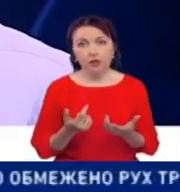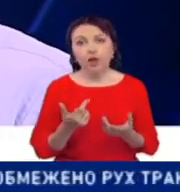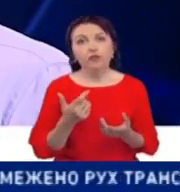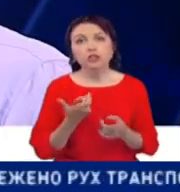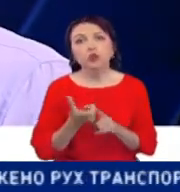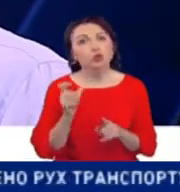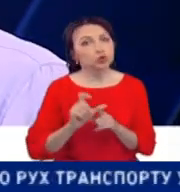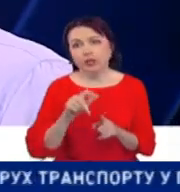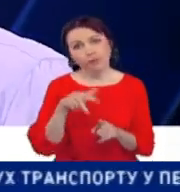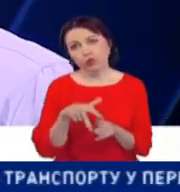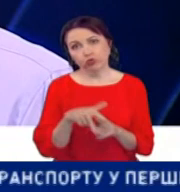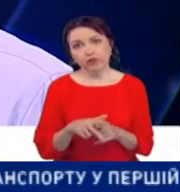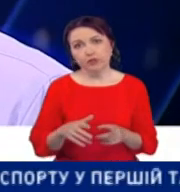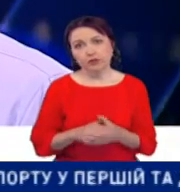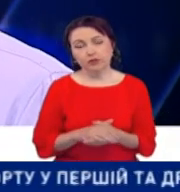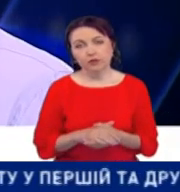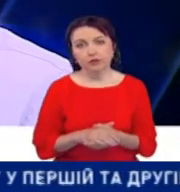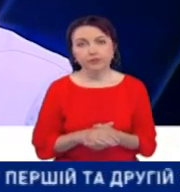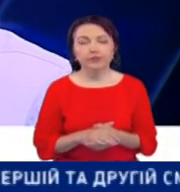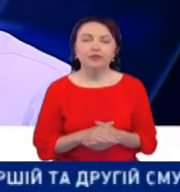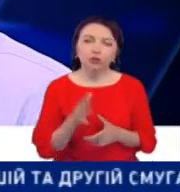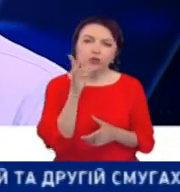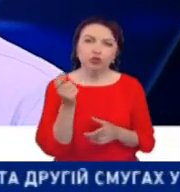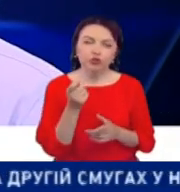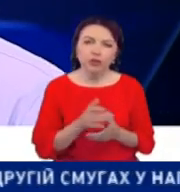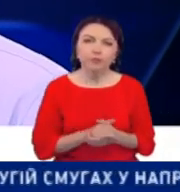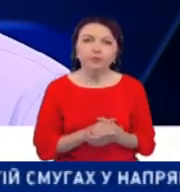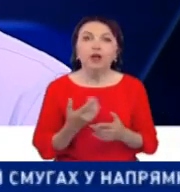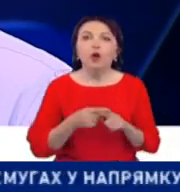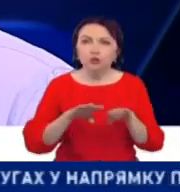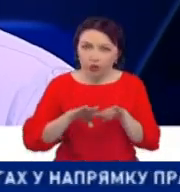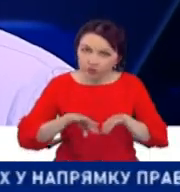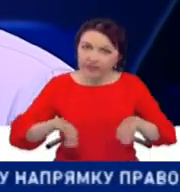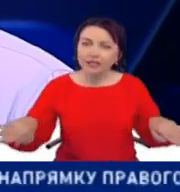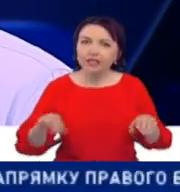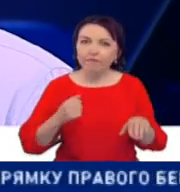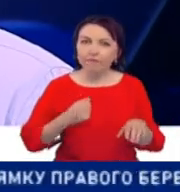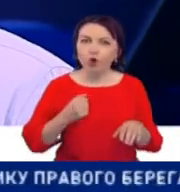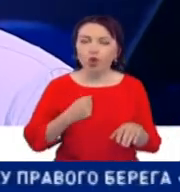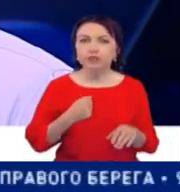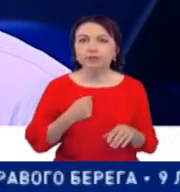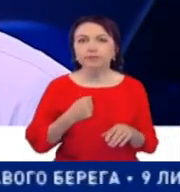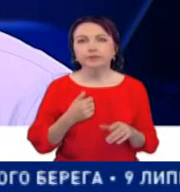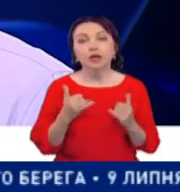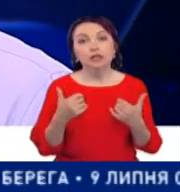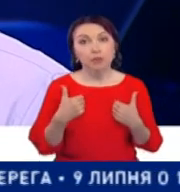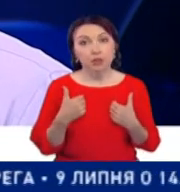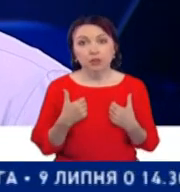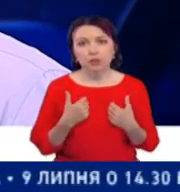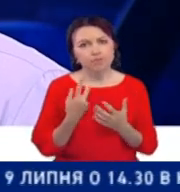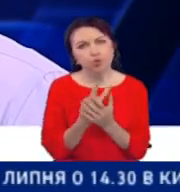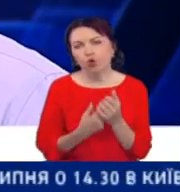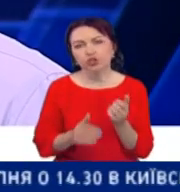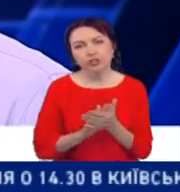напружувались. Тільки ці люди могли собі дозволити втомитися. У нас часу мало, да. Все ж таки оце розведення, воно може? Ну, де як ви от вважаєте? Для мене це дуже